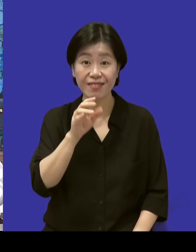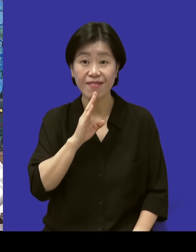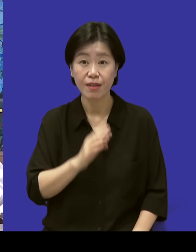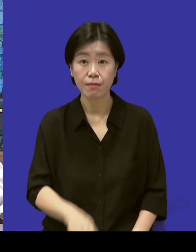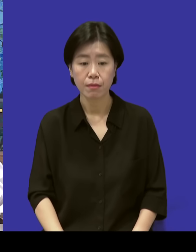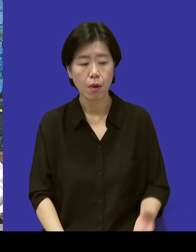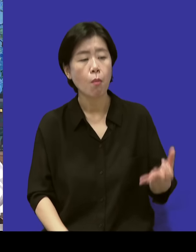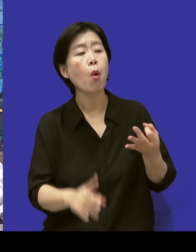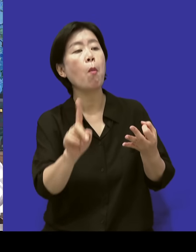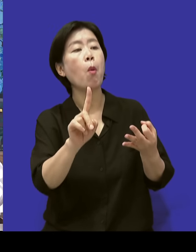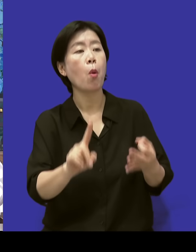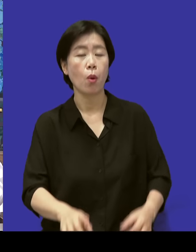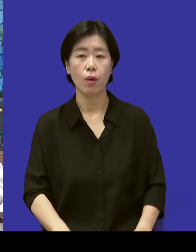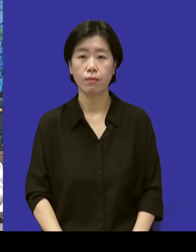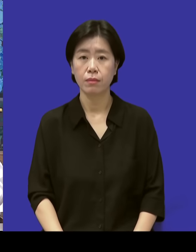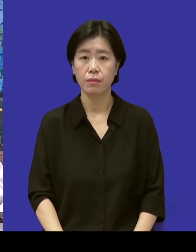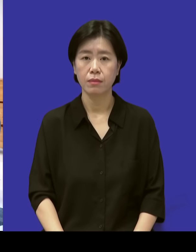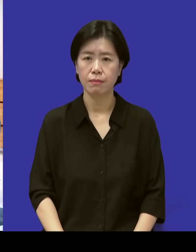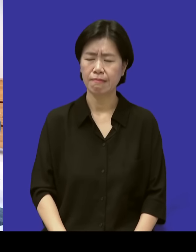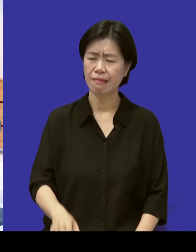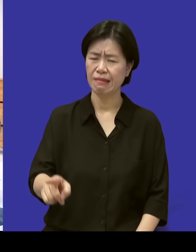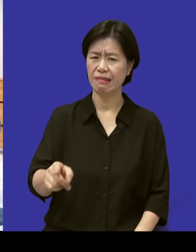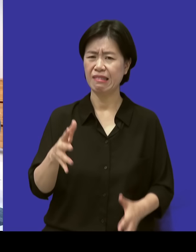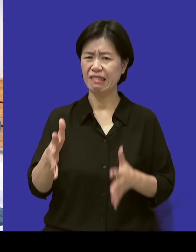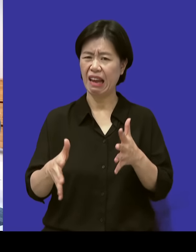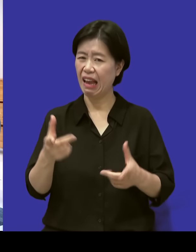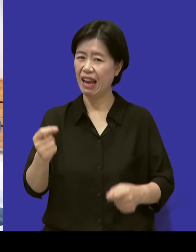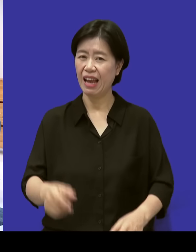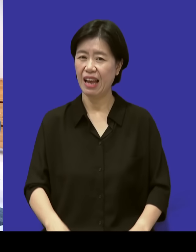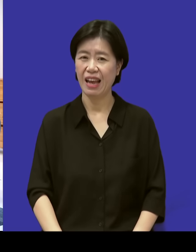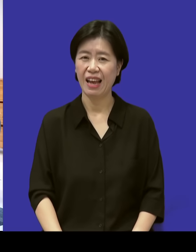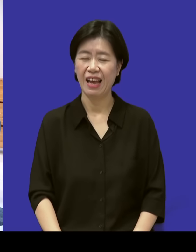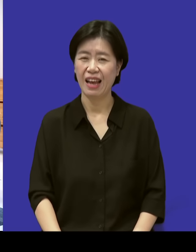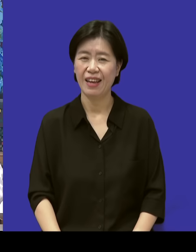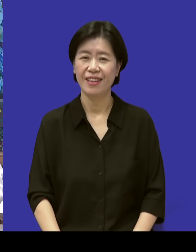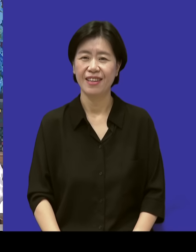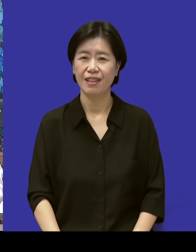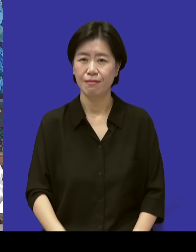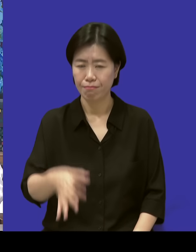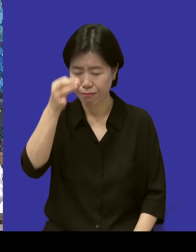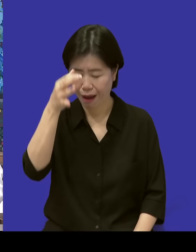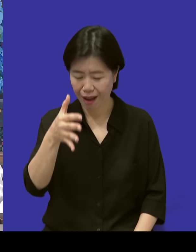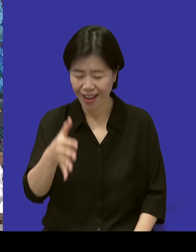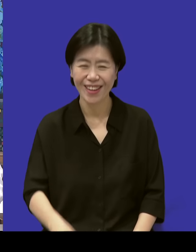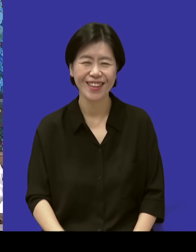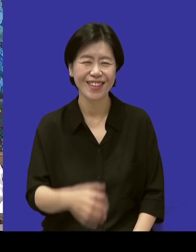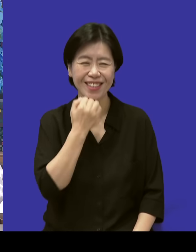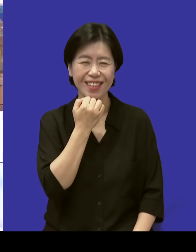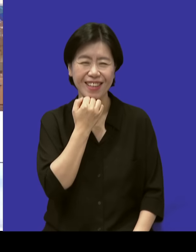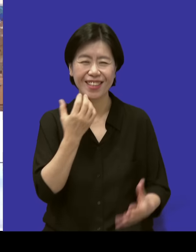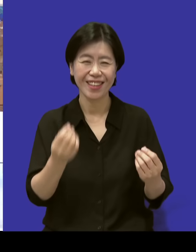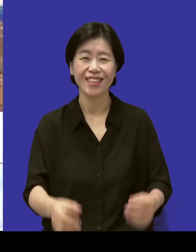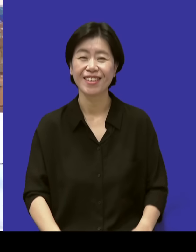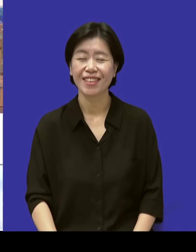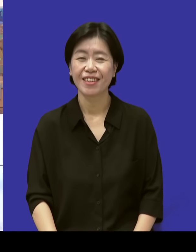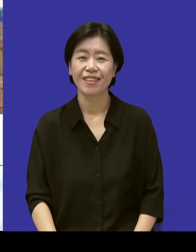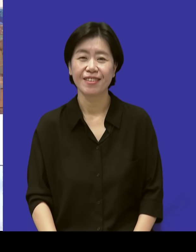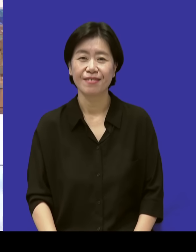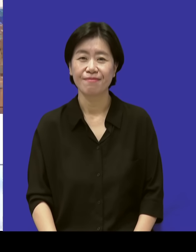봐요. 네. 죄송합니다. 네. 어설픈데. 네. 미안해요.